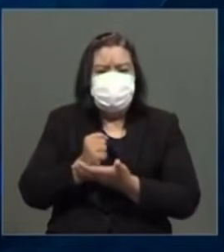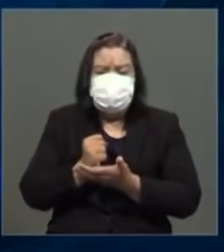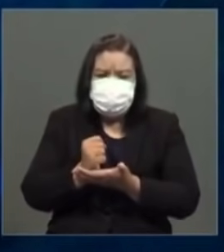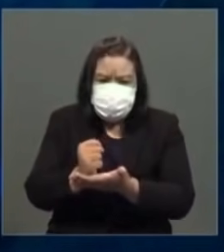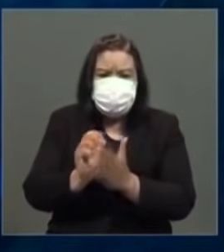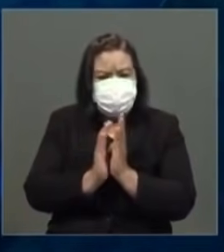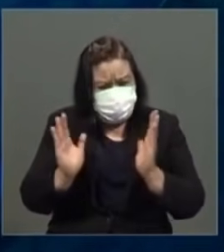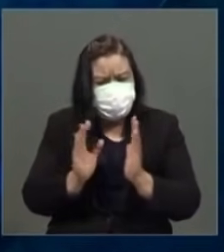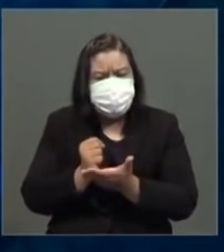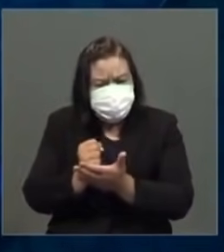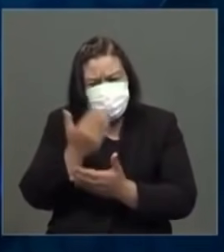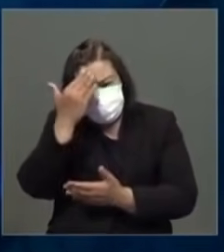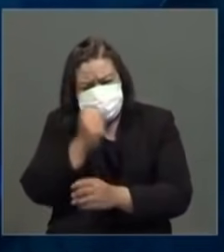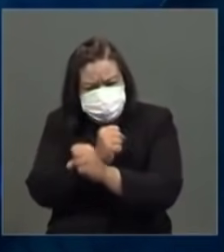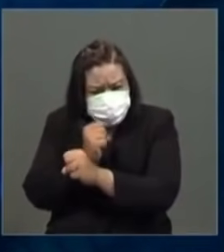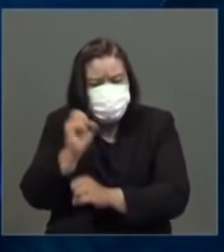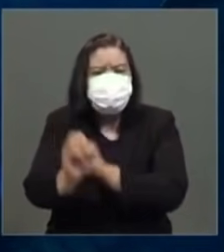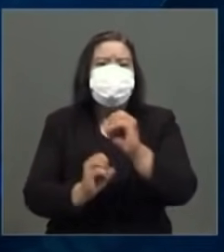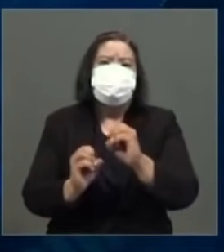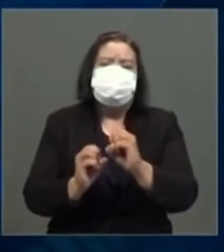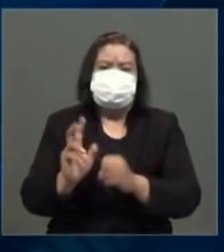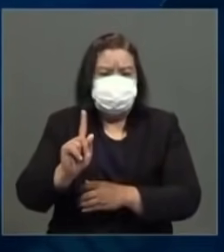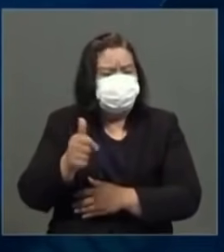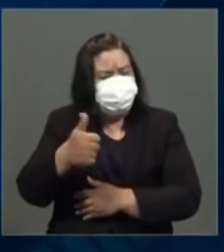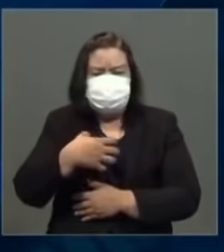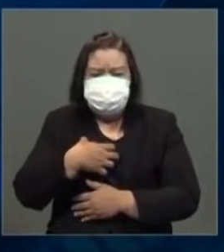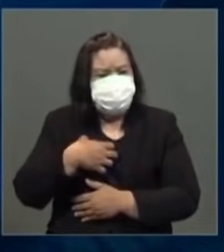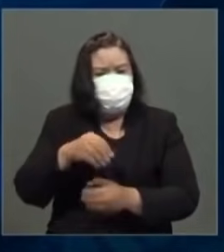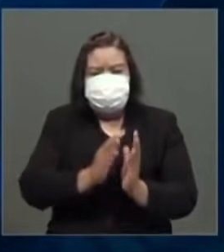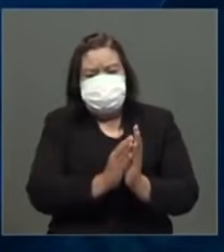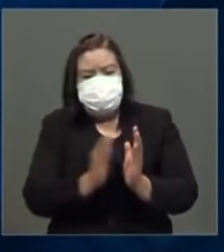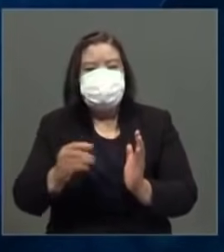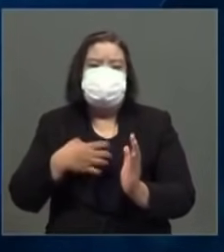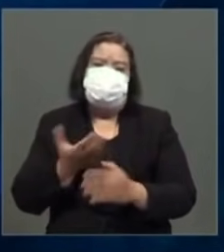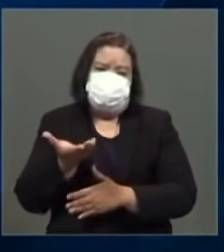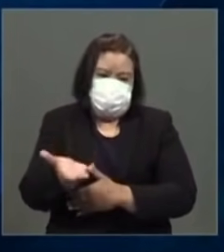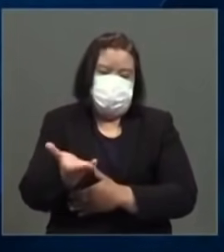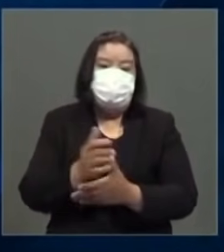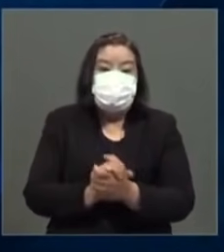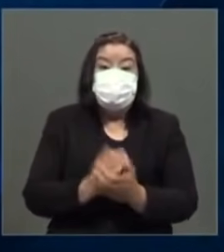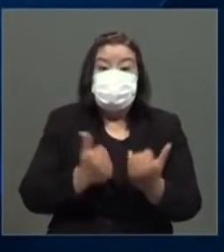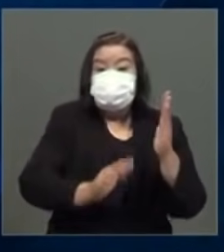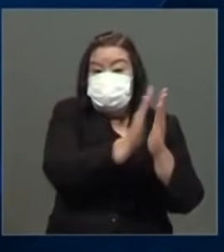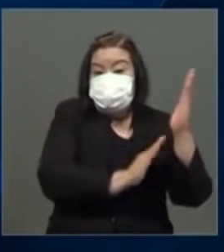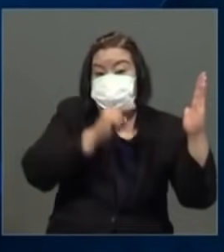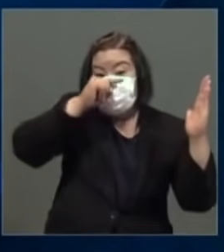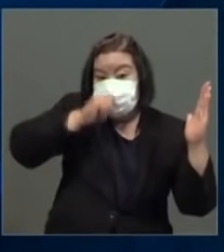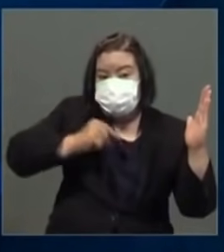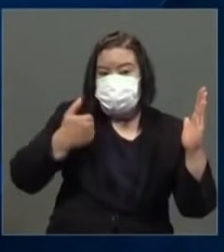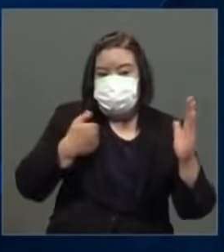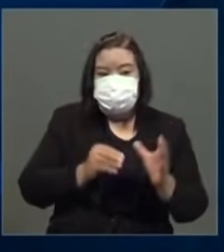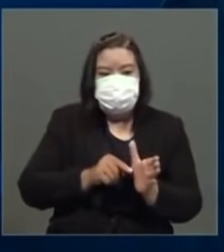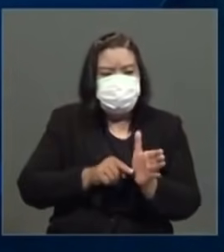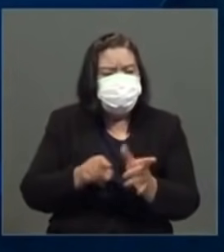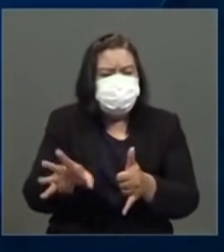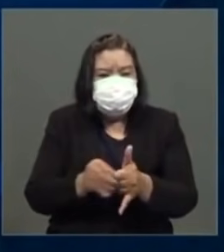แล้วขอให้เขียวนานๆ นะครับอย่าให้มีการติดเชื้อกลับคืนมาส่วนภาพรวมของทั้งประเทศมีการติดเชื้อคลัสเตอร์ใหม่ที่สมุทรส